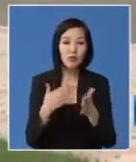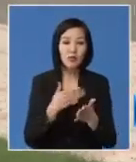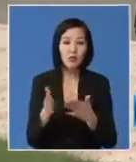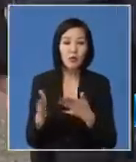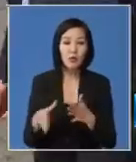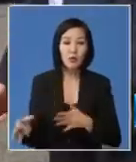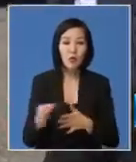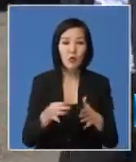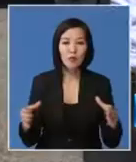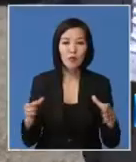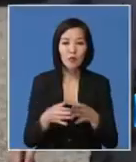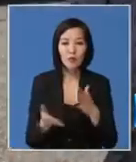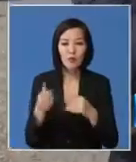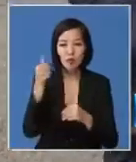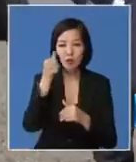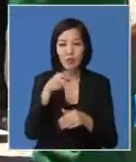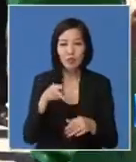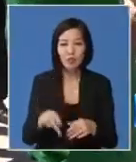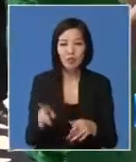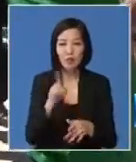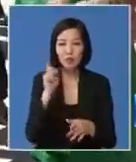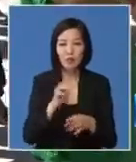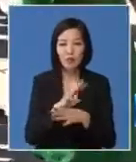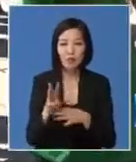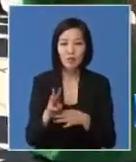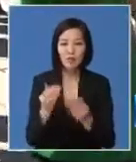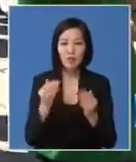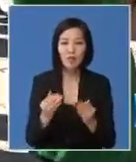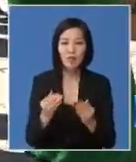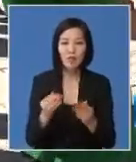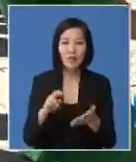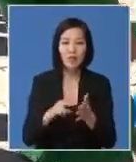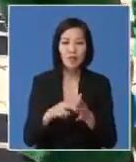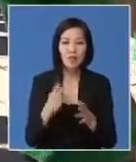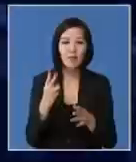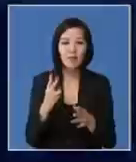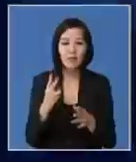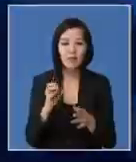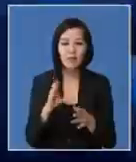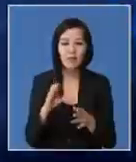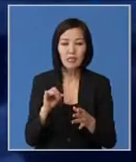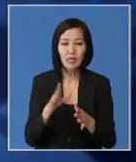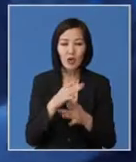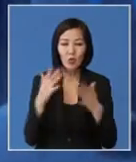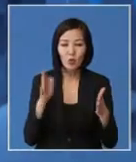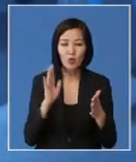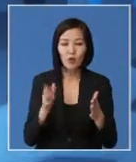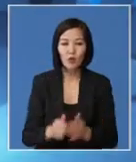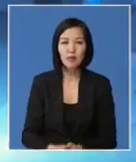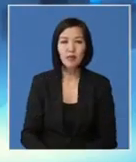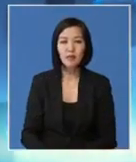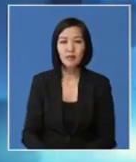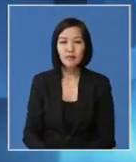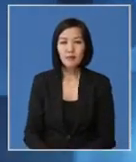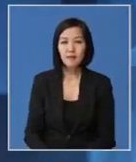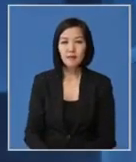Облыстық штаб өткен жылы 2000-нан аса жасты жұмыспен қамтыса, биылғы меже одан 2 есеге артпақ. Камшат Мұхамеджан, Еламан Райымбек, Айдос